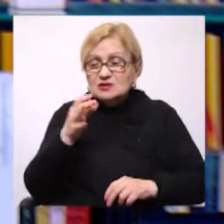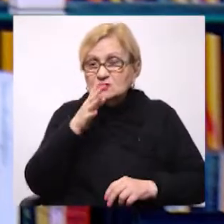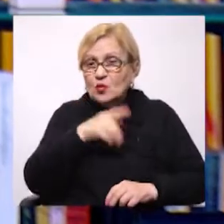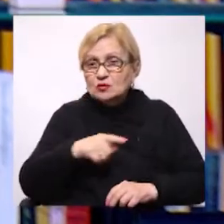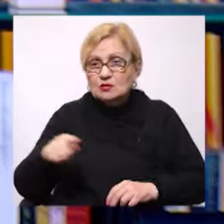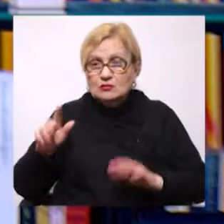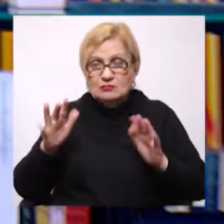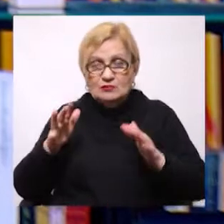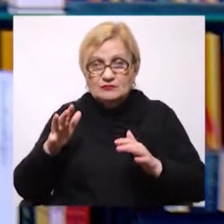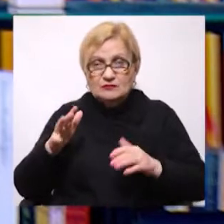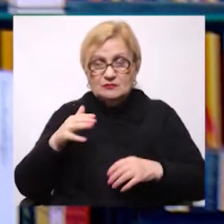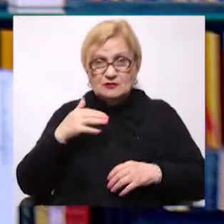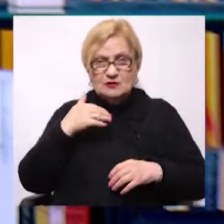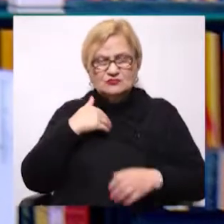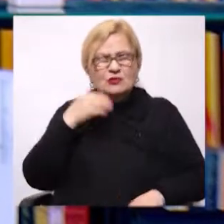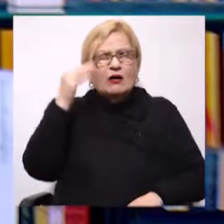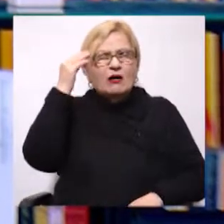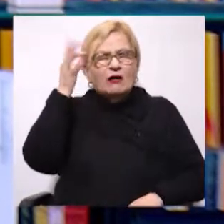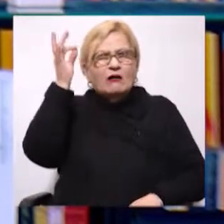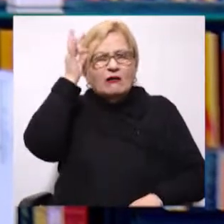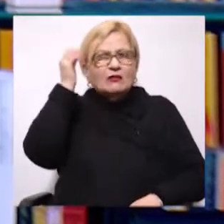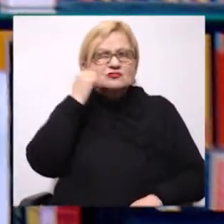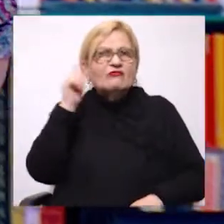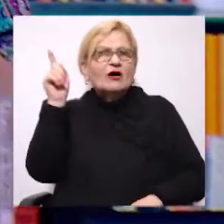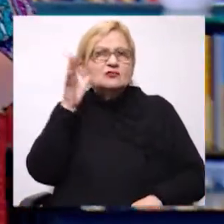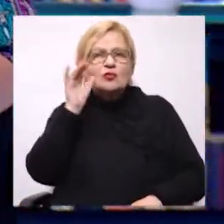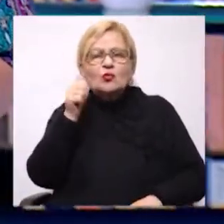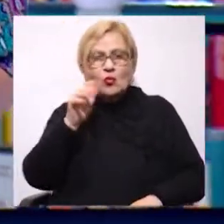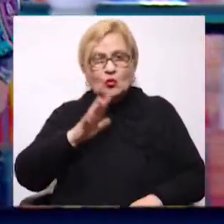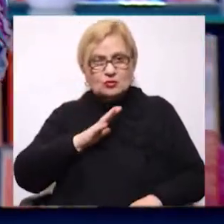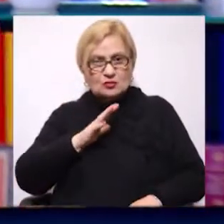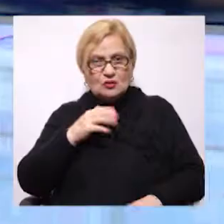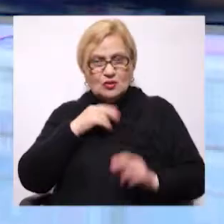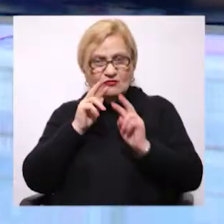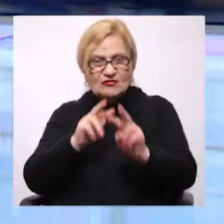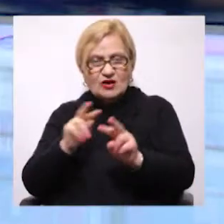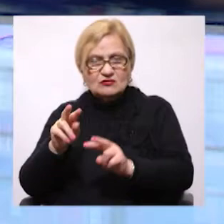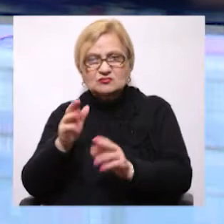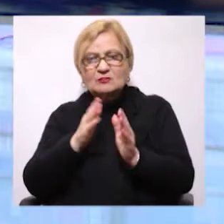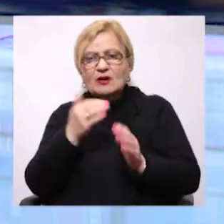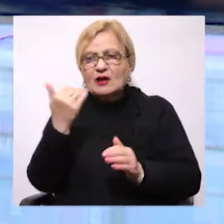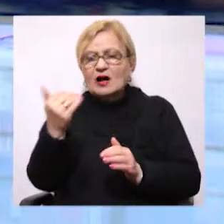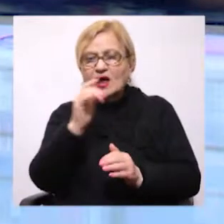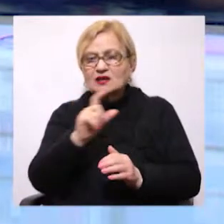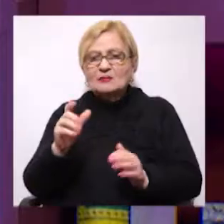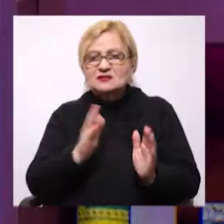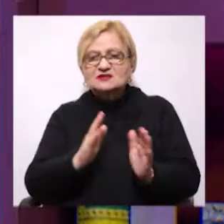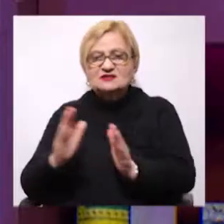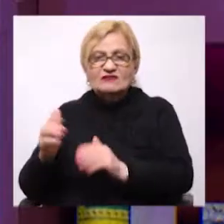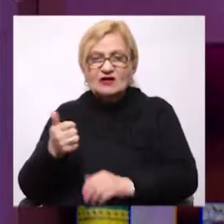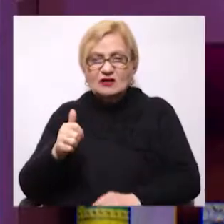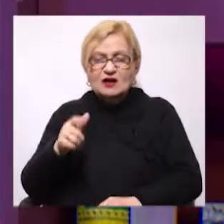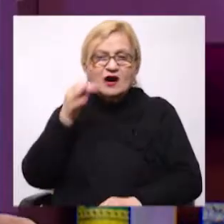და გარკვეული წარმოდგენა გექმნება ისტორიულ დროსა და ეპოქაზე. შენ აკვირდები ადამიანების ქცევას, მათ მოქმედებას,